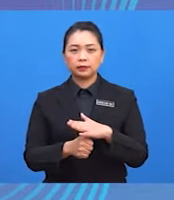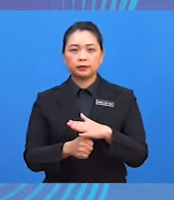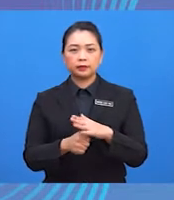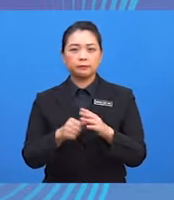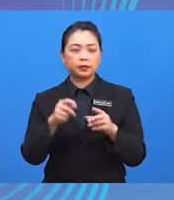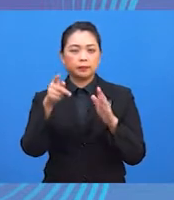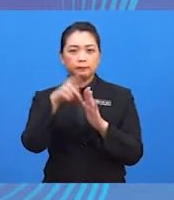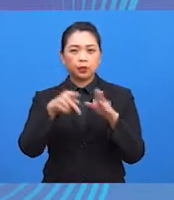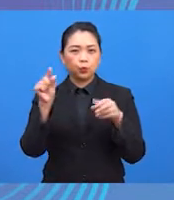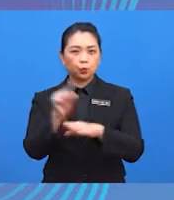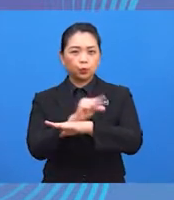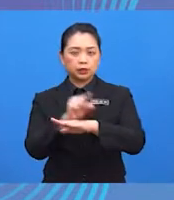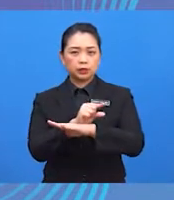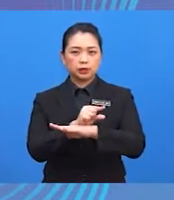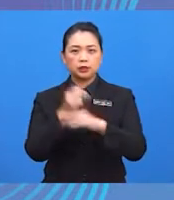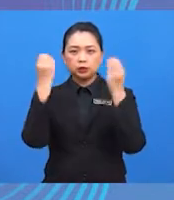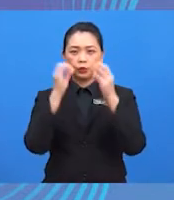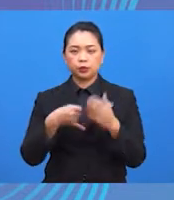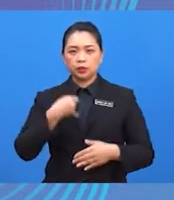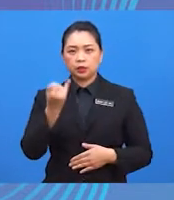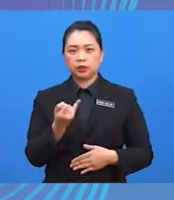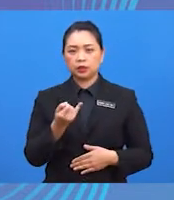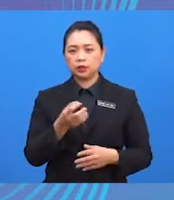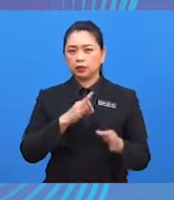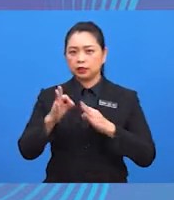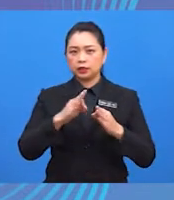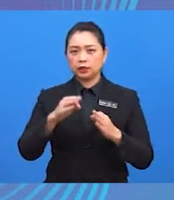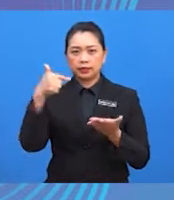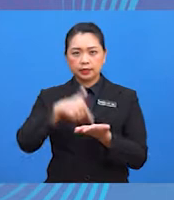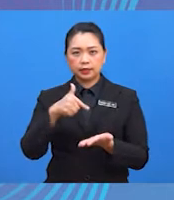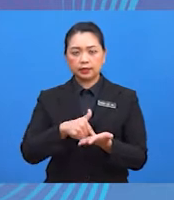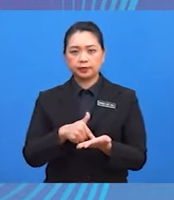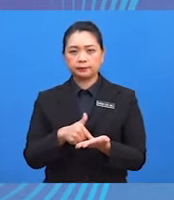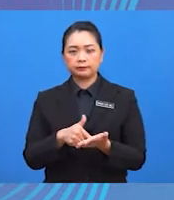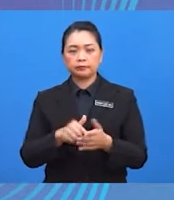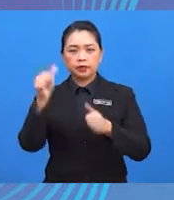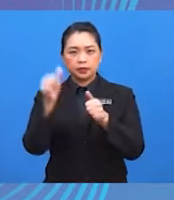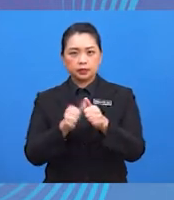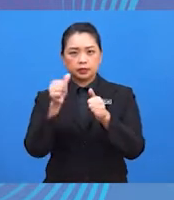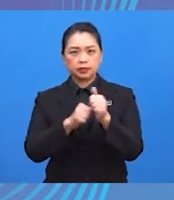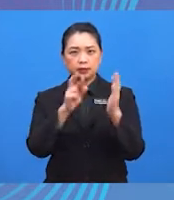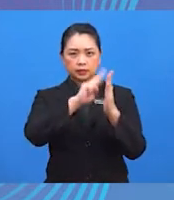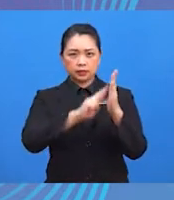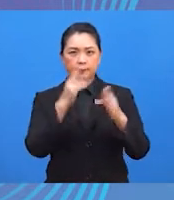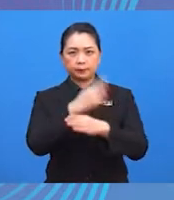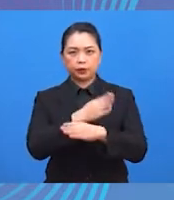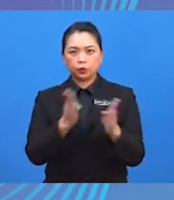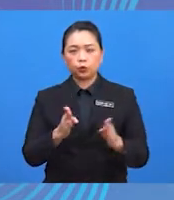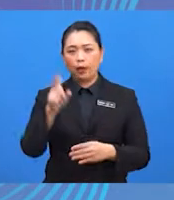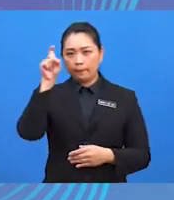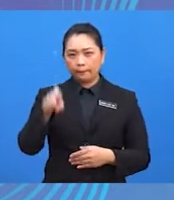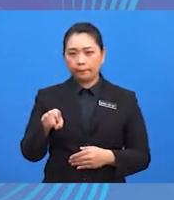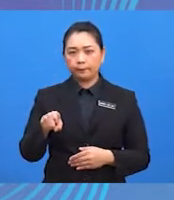menerangkan sekali lagi di sini, setiap reka bentuk perlulah kita menetapkan dahulu